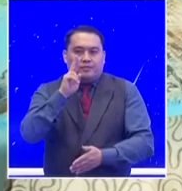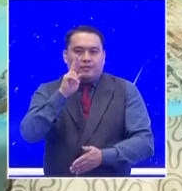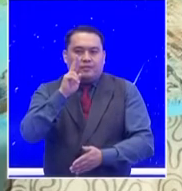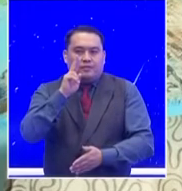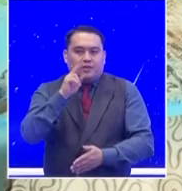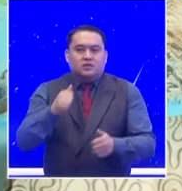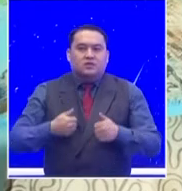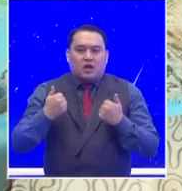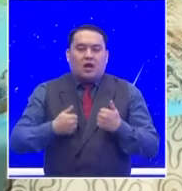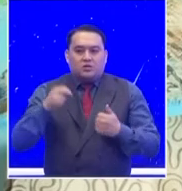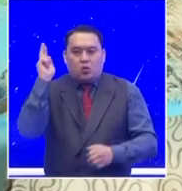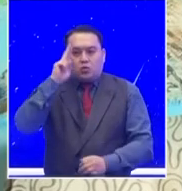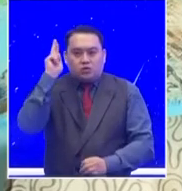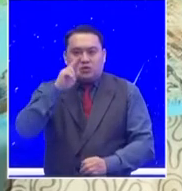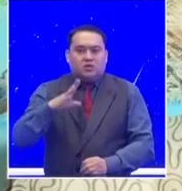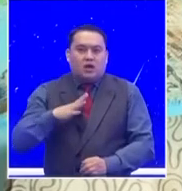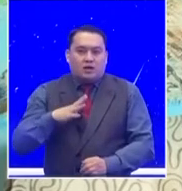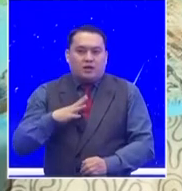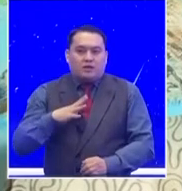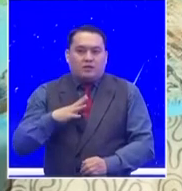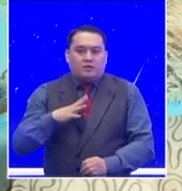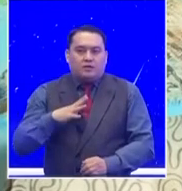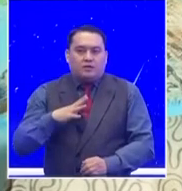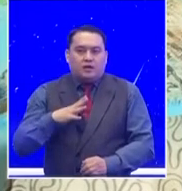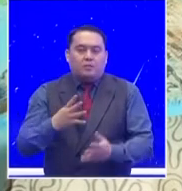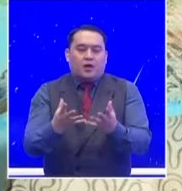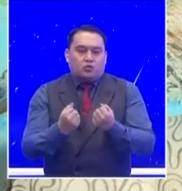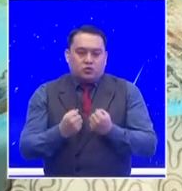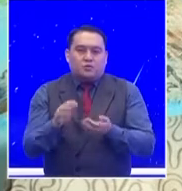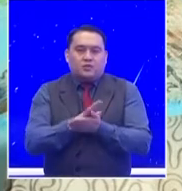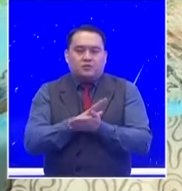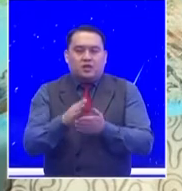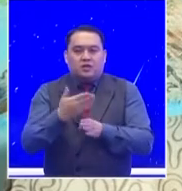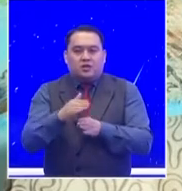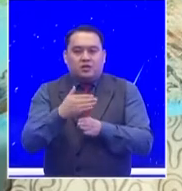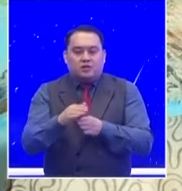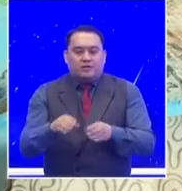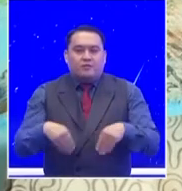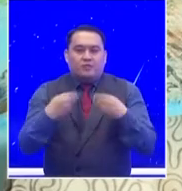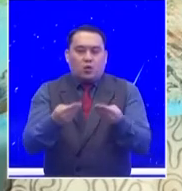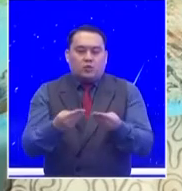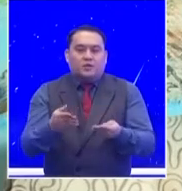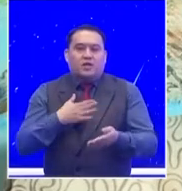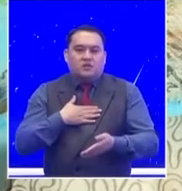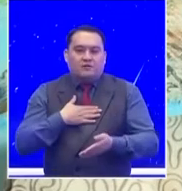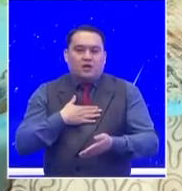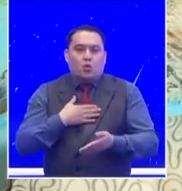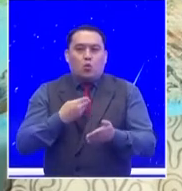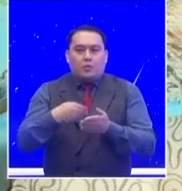есть. Старался, учился и в конце, конечно, грант получил. И самое необходимое оборудование